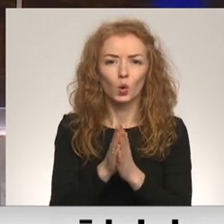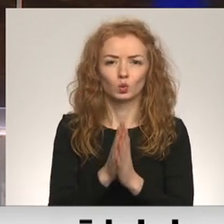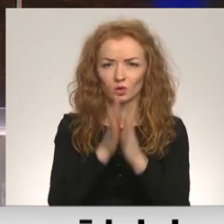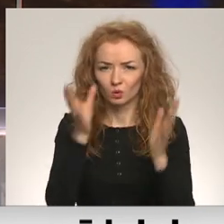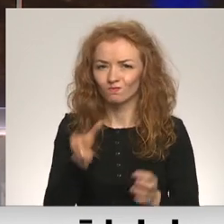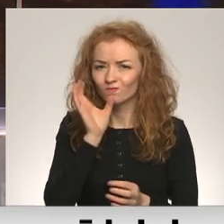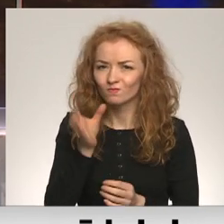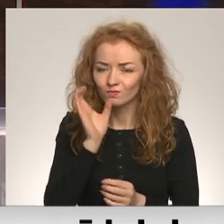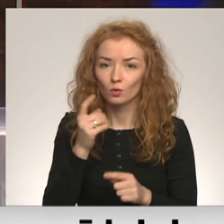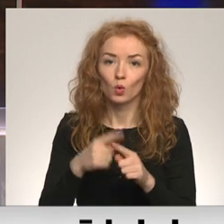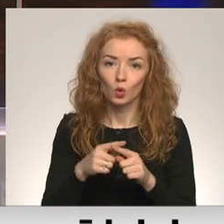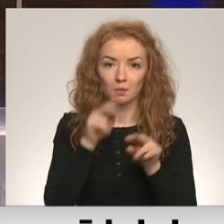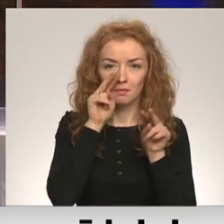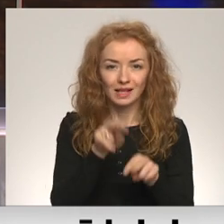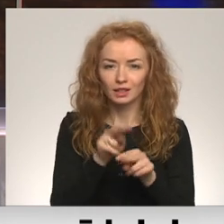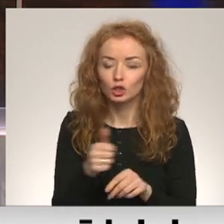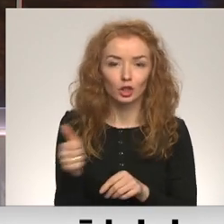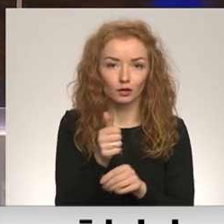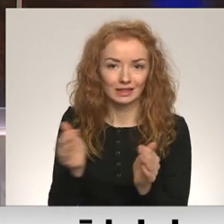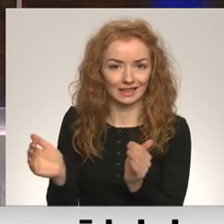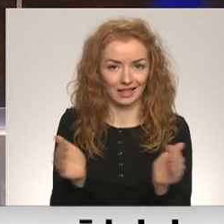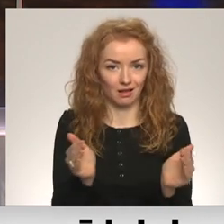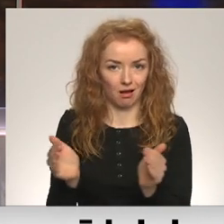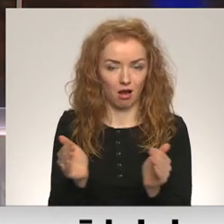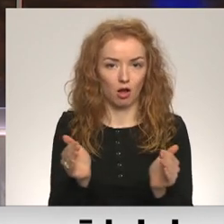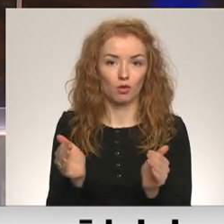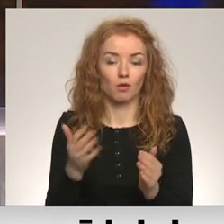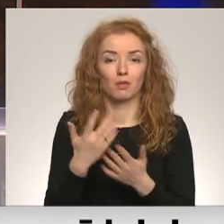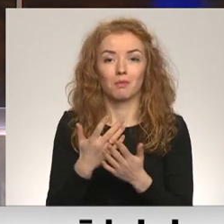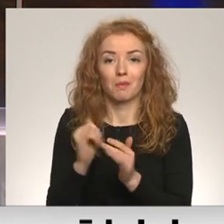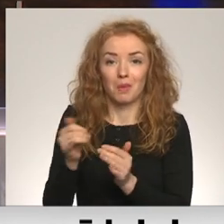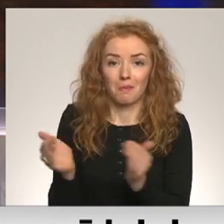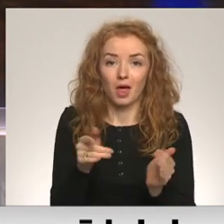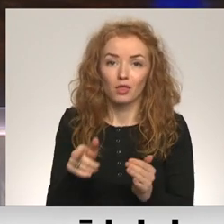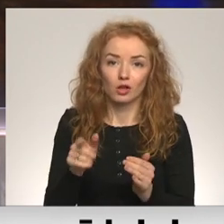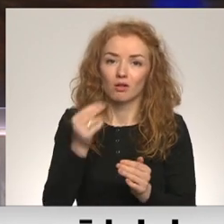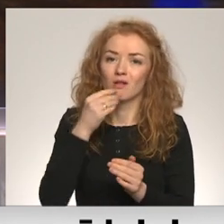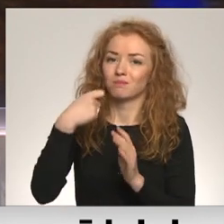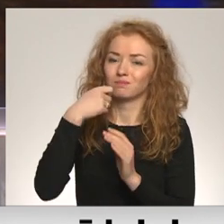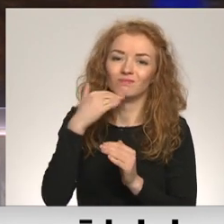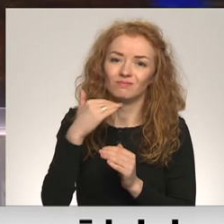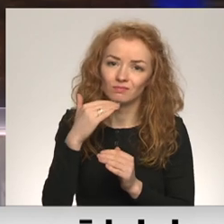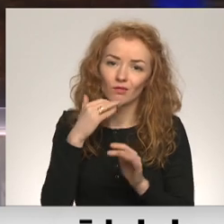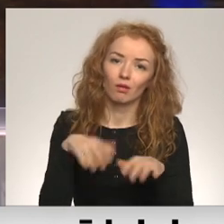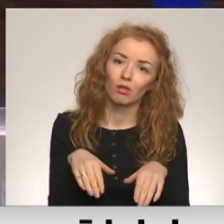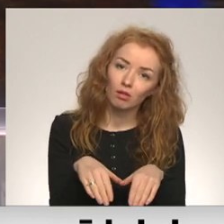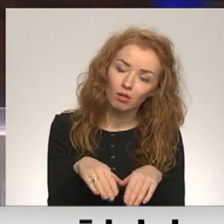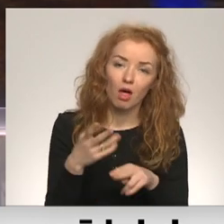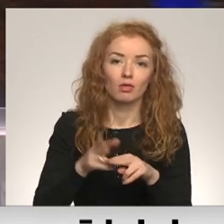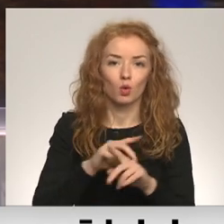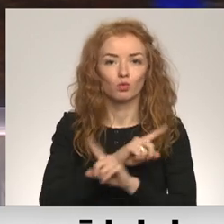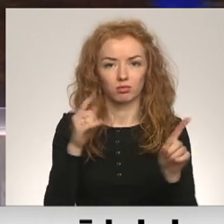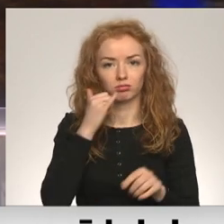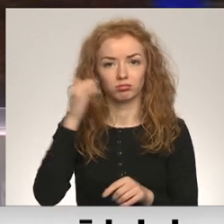un noteikti pieskatīt zīdaiņus. Viņu apātība vai nevēlēšanās ēst gan nozīmē, ka jāzvana